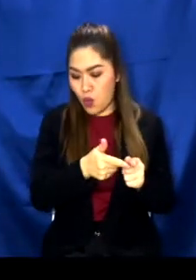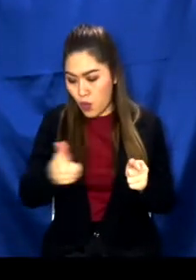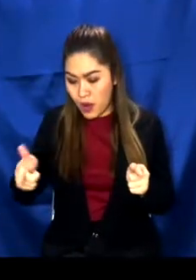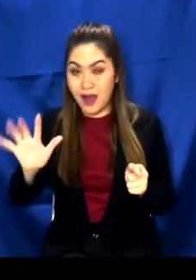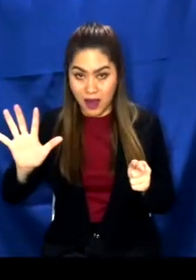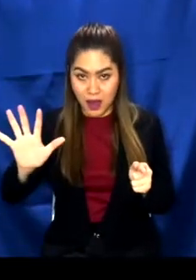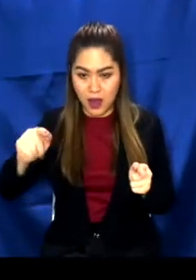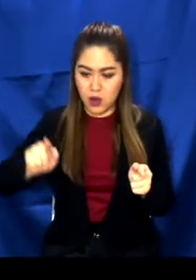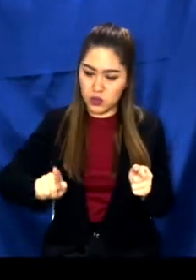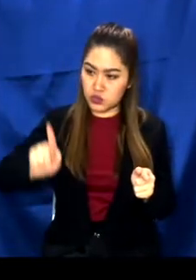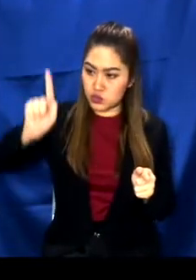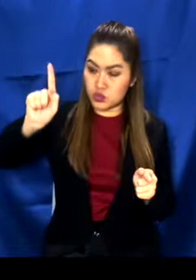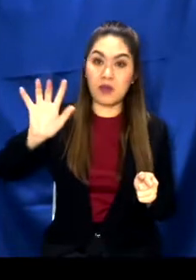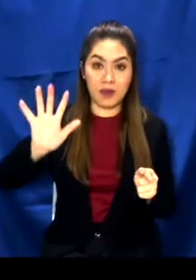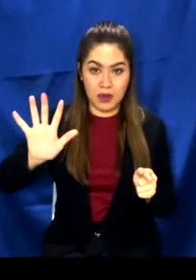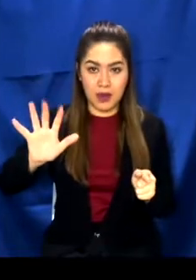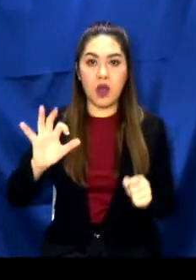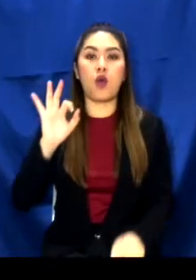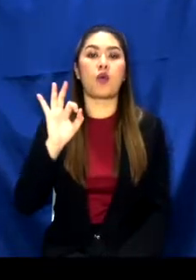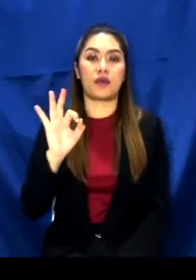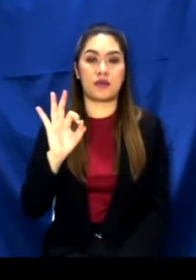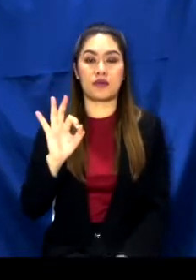แล้วเนี่ยค่ะเราก็กดโอเคลงไป